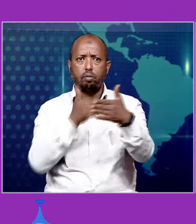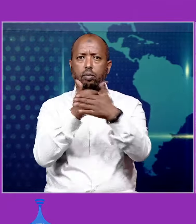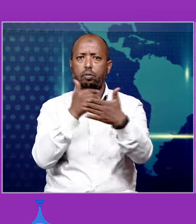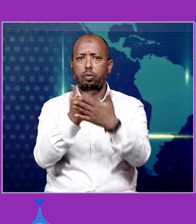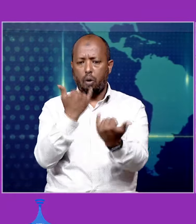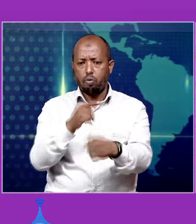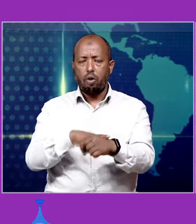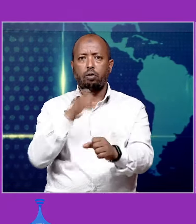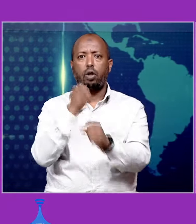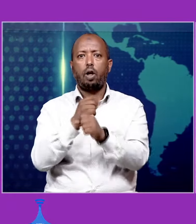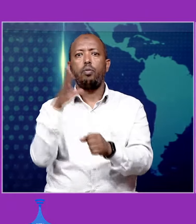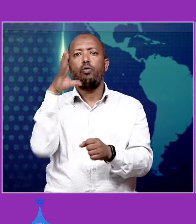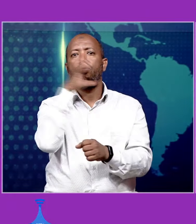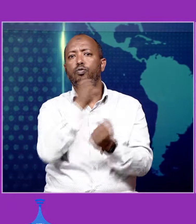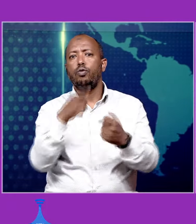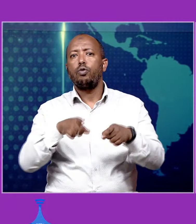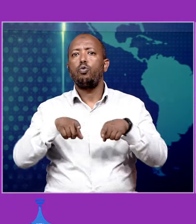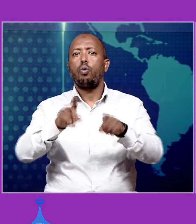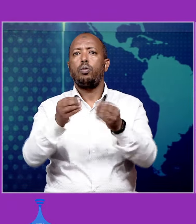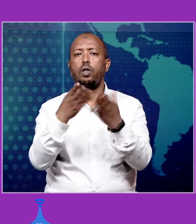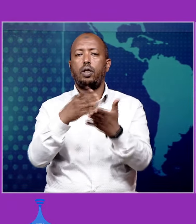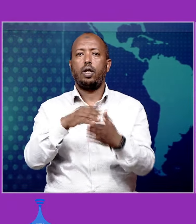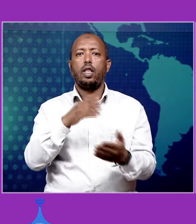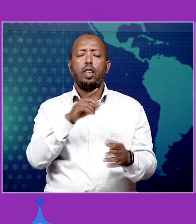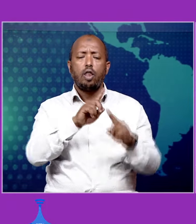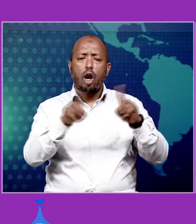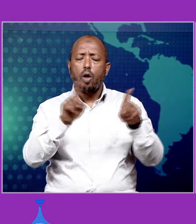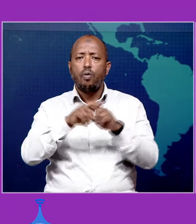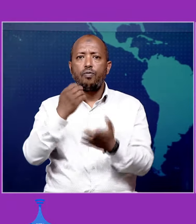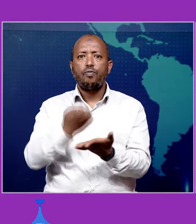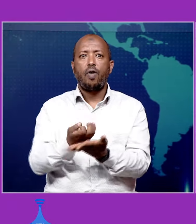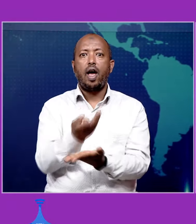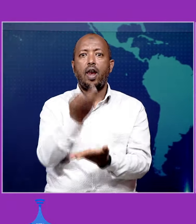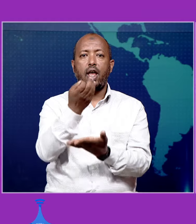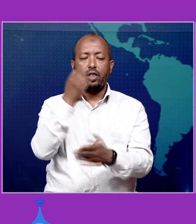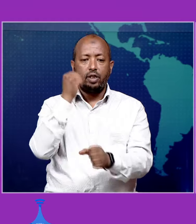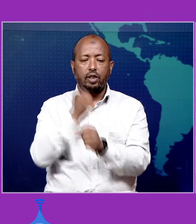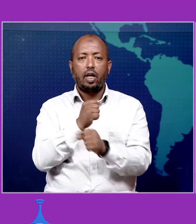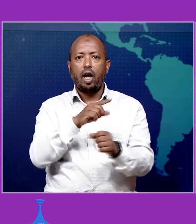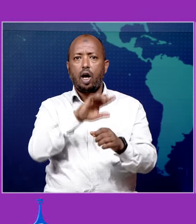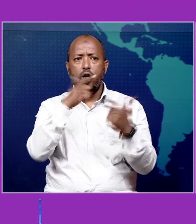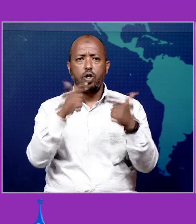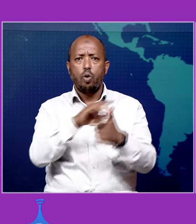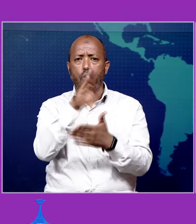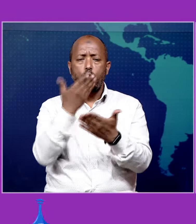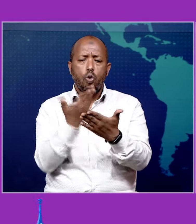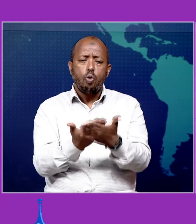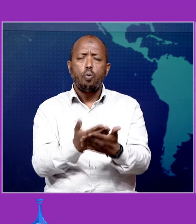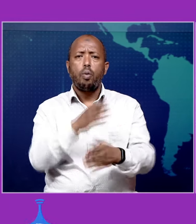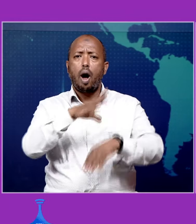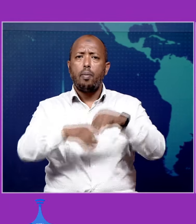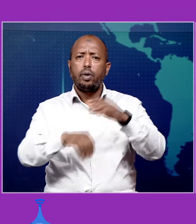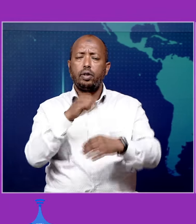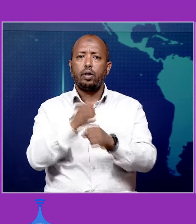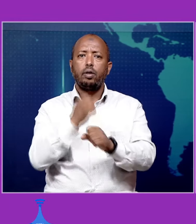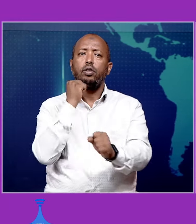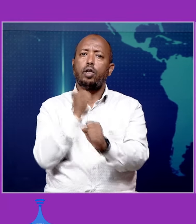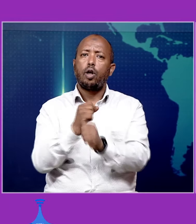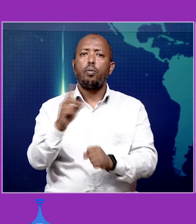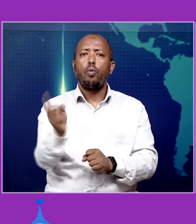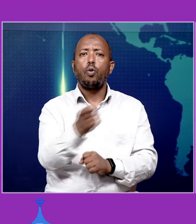مسراتوم تتکمال کتله ایو یه فایننس تکواماتم گر لسرات دل فتراو آمچونی تاوچن لمکون یه